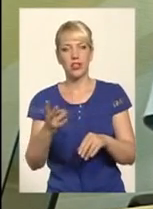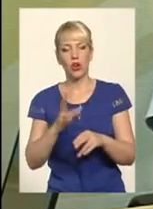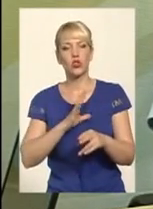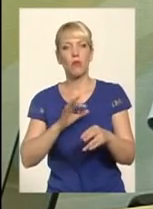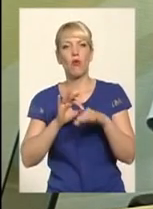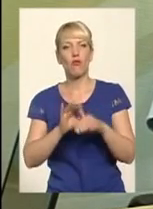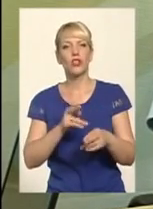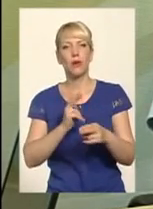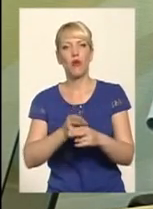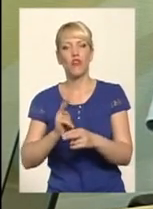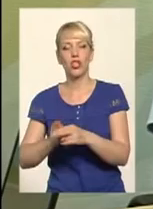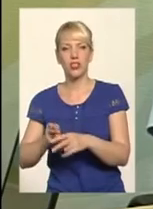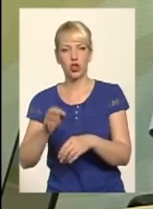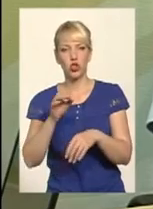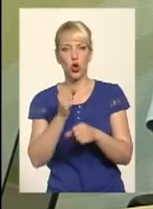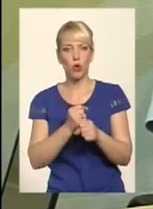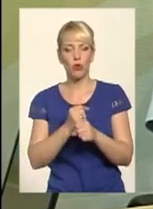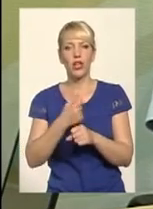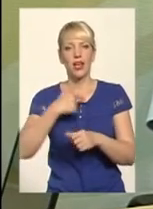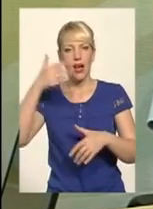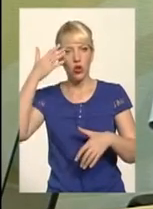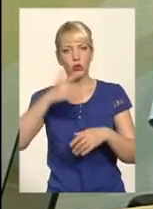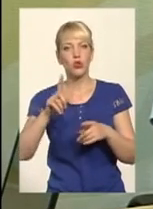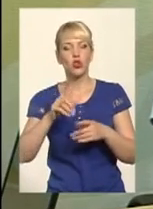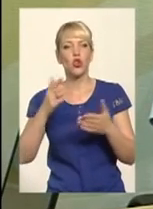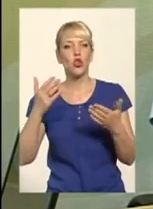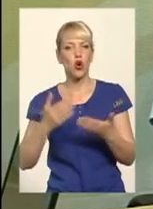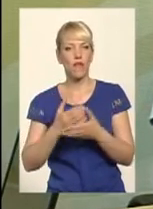І я вважаю, що нова генерація розуміє це, тому що